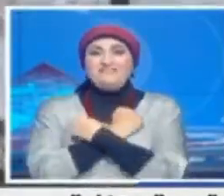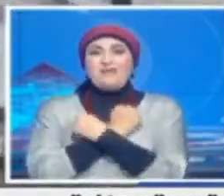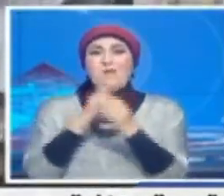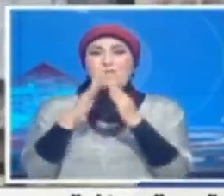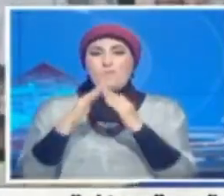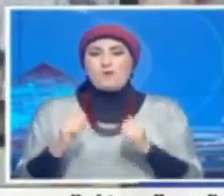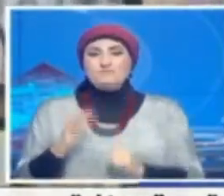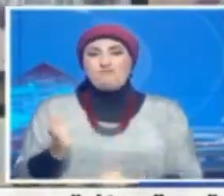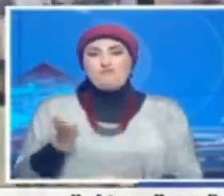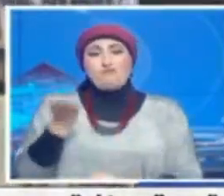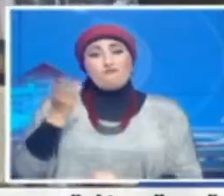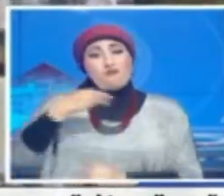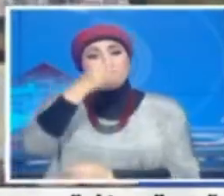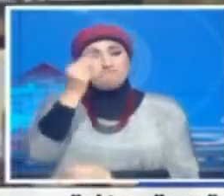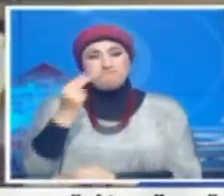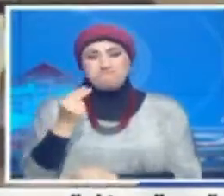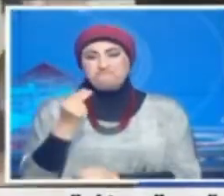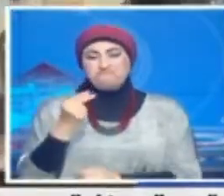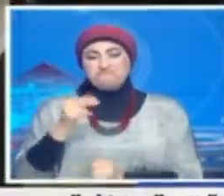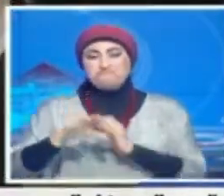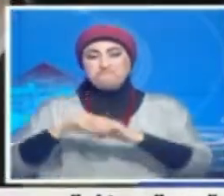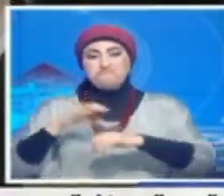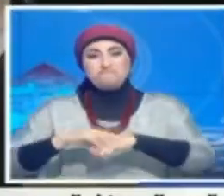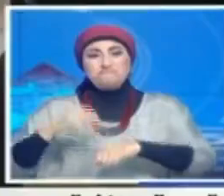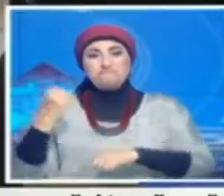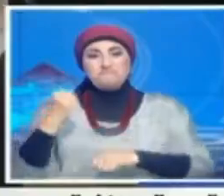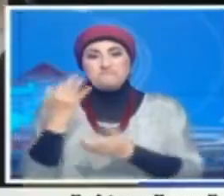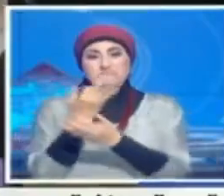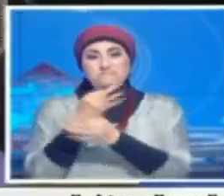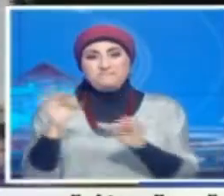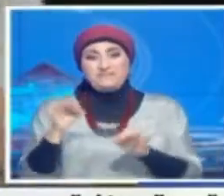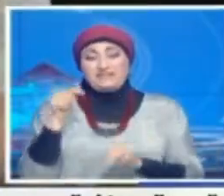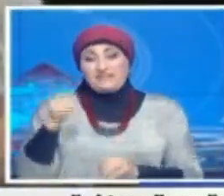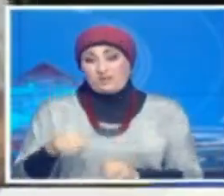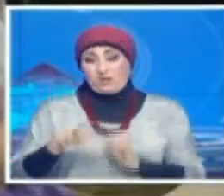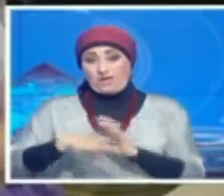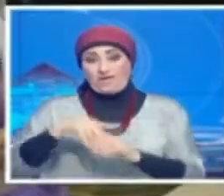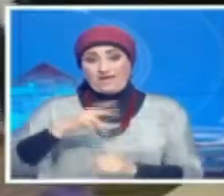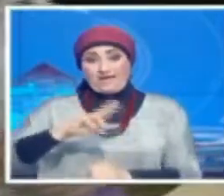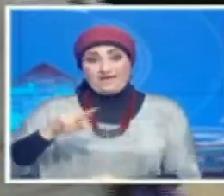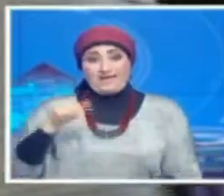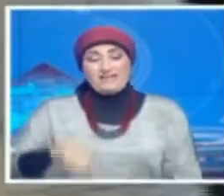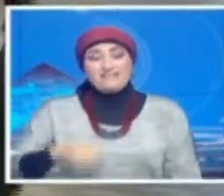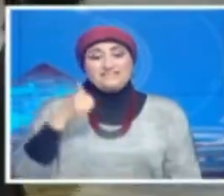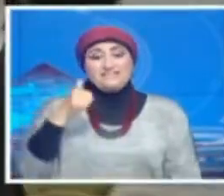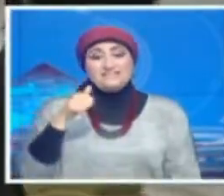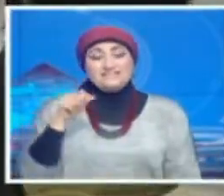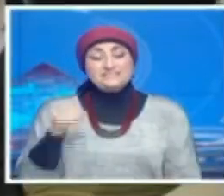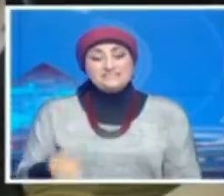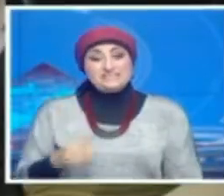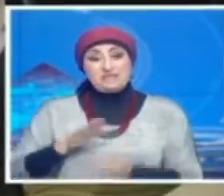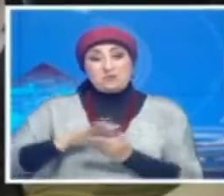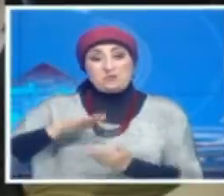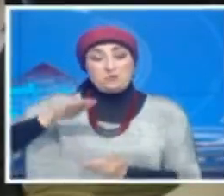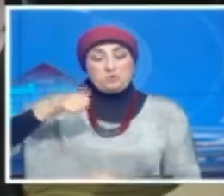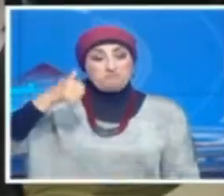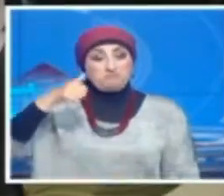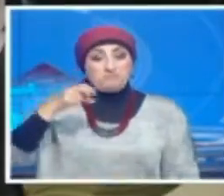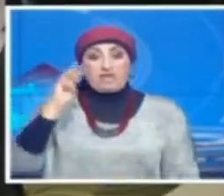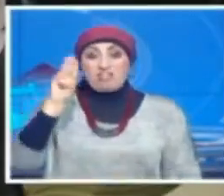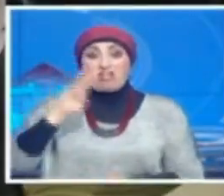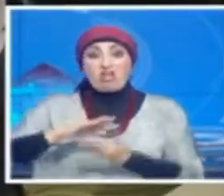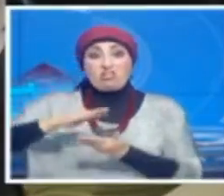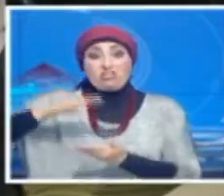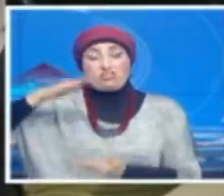الغنية بالفنون والإبداع. المنتجات الحرفية والتراثية تعتبر ثروة قومية وقيمة مضافة